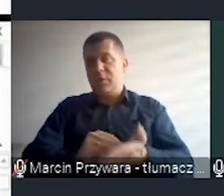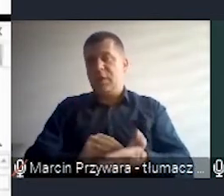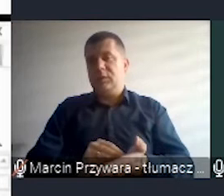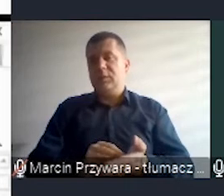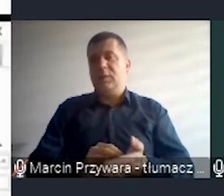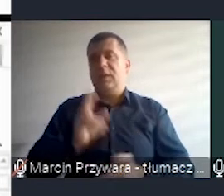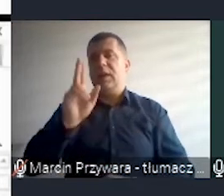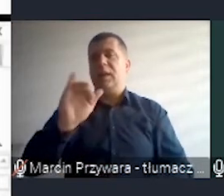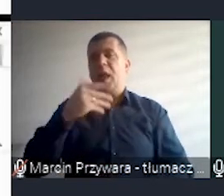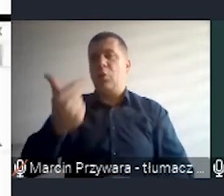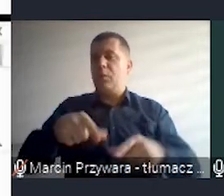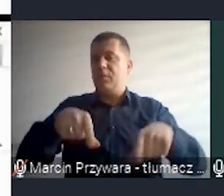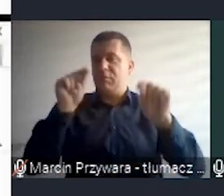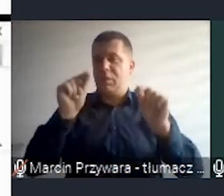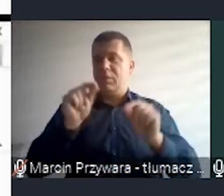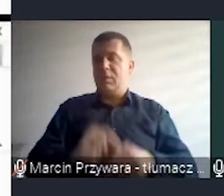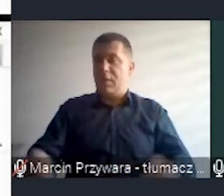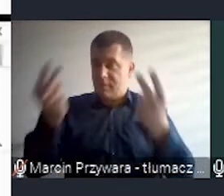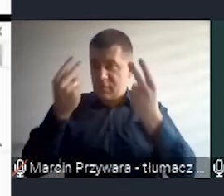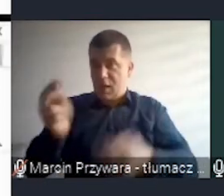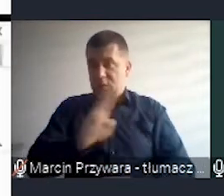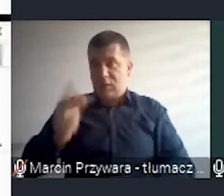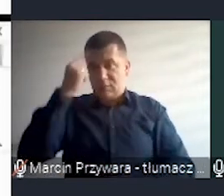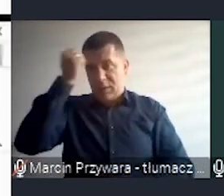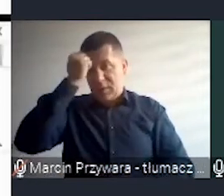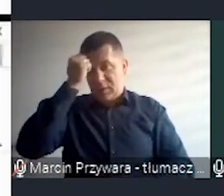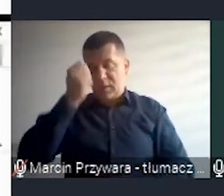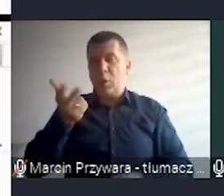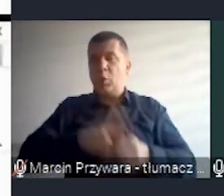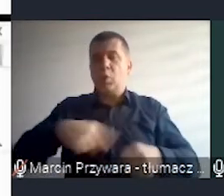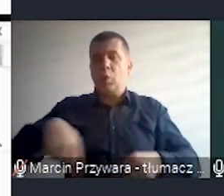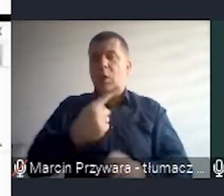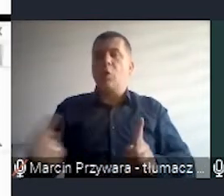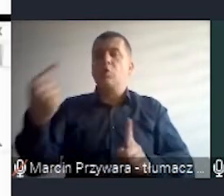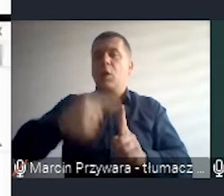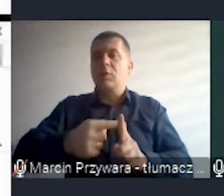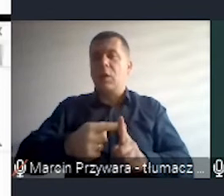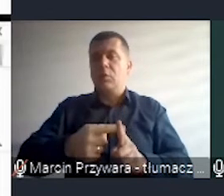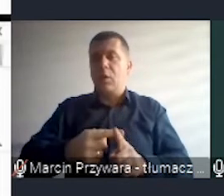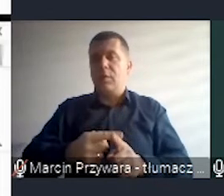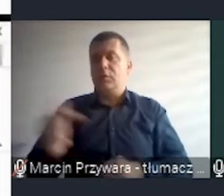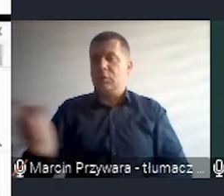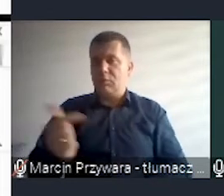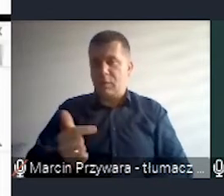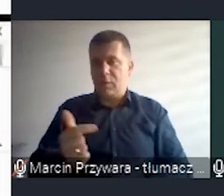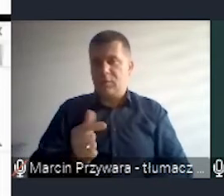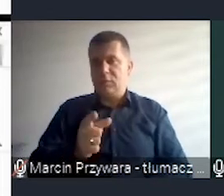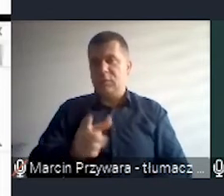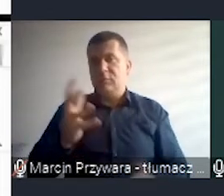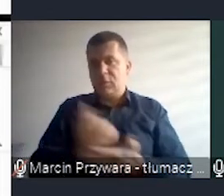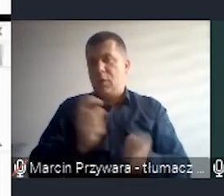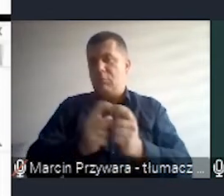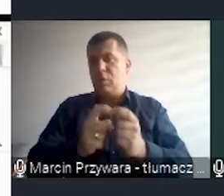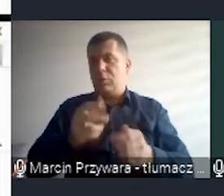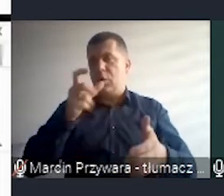z kryteriami wyboru. Ważna rzecz, pamiętajcie o tym, że za niektóre dodatkowe zobowiązania wzięliście punkty w